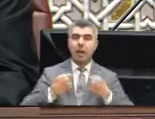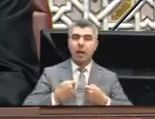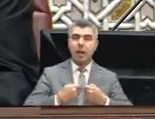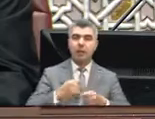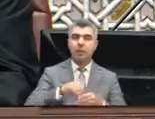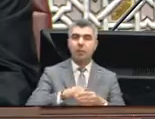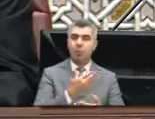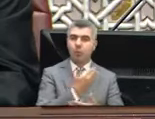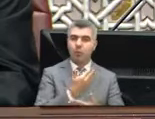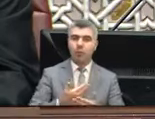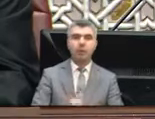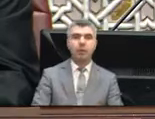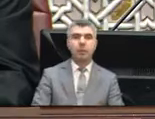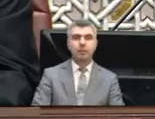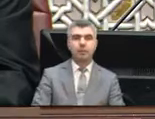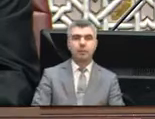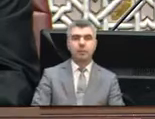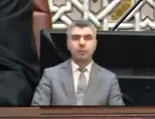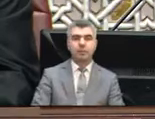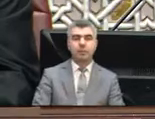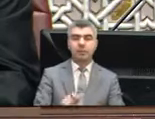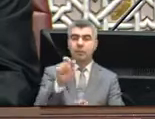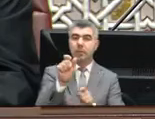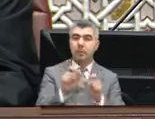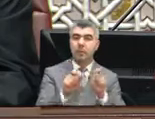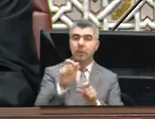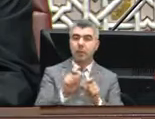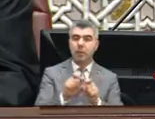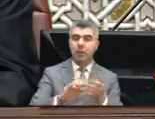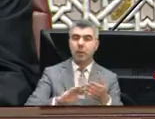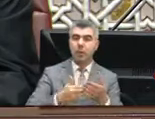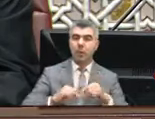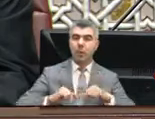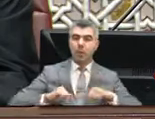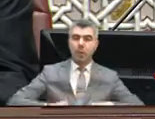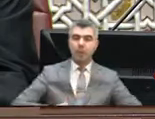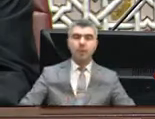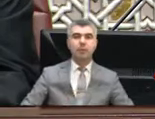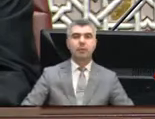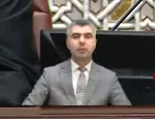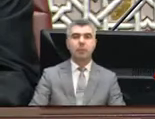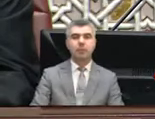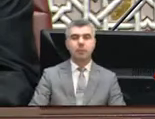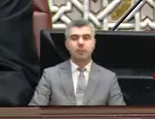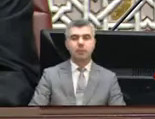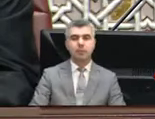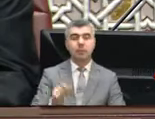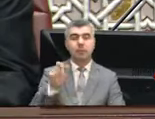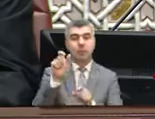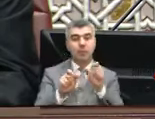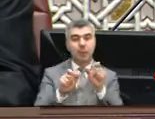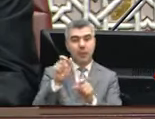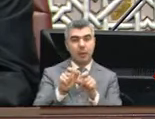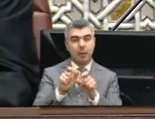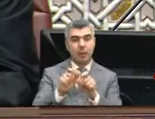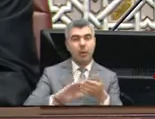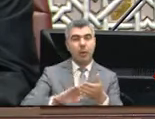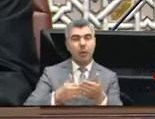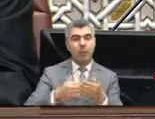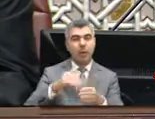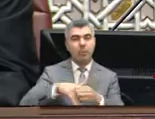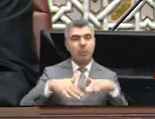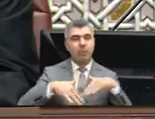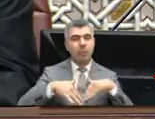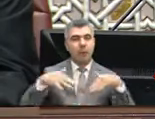المستشارين المحترم، السيدات والسادة الوزراء المحترمون، السيدات والسادة